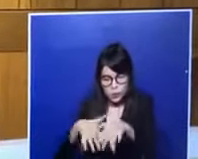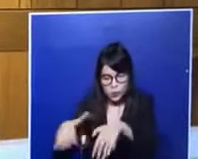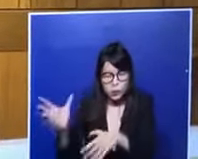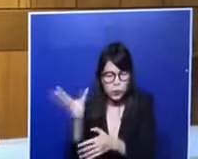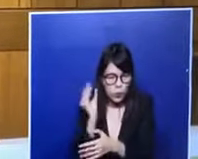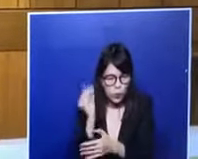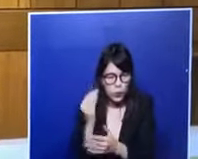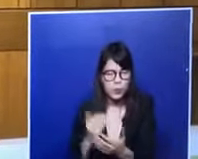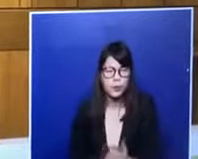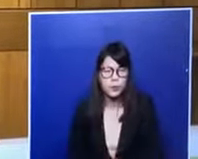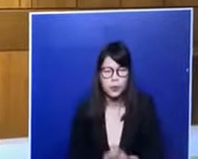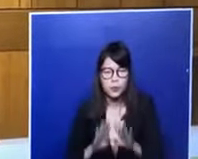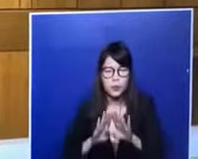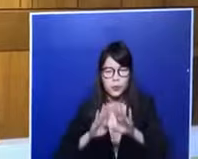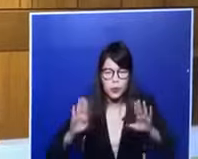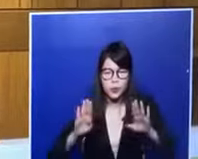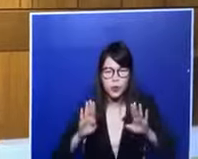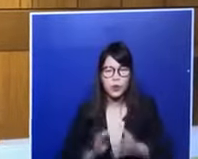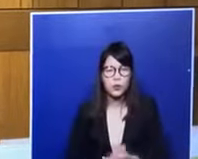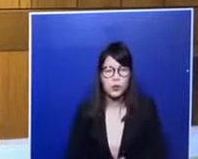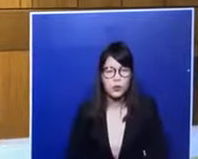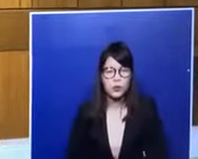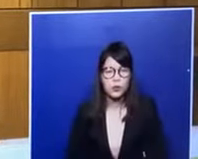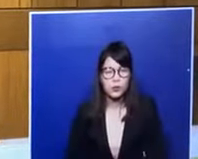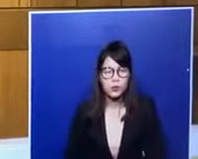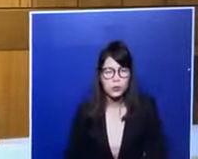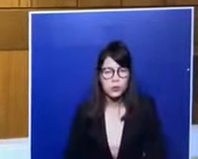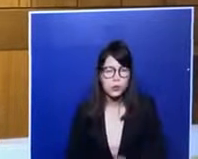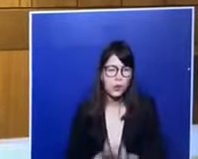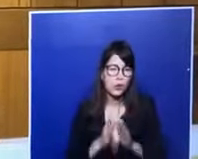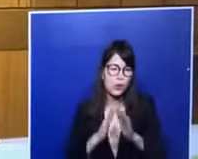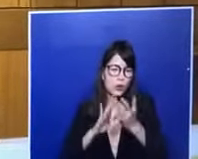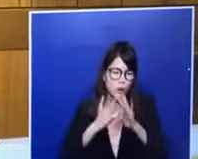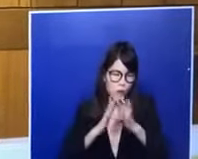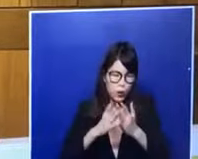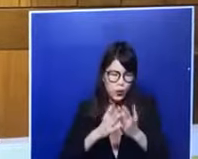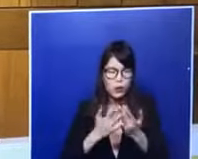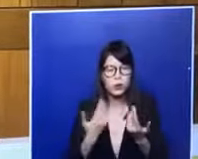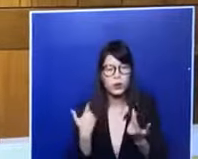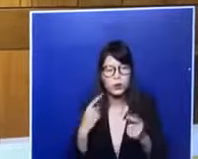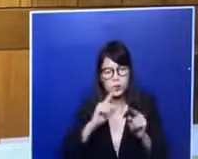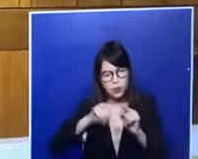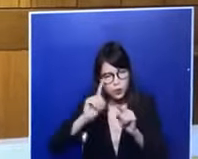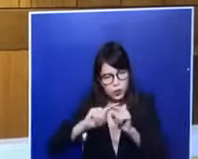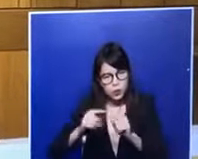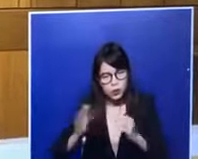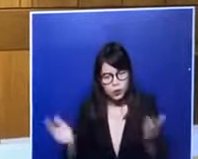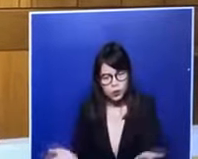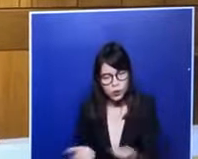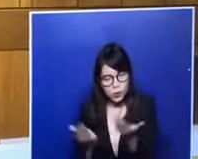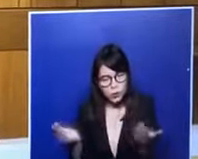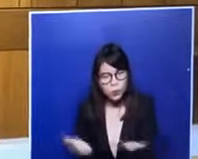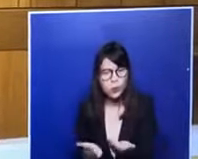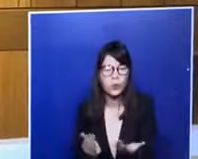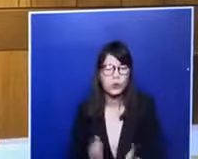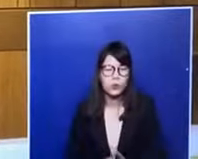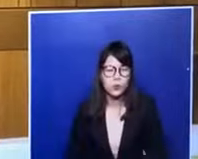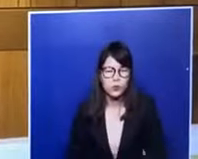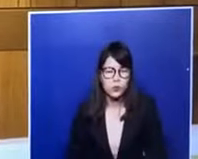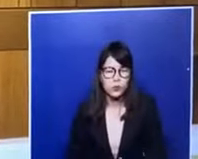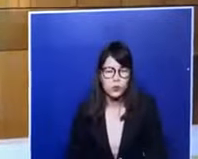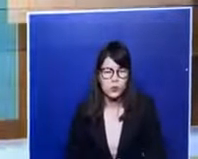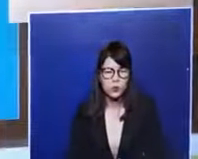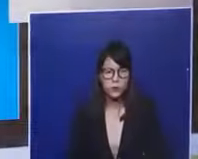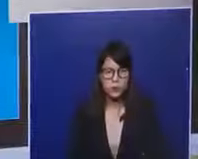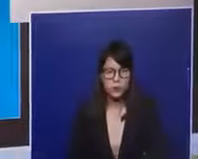าน Open Government Data ทางช่องทางออนไลน์และสนับสนุนการดำเนินการด้านรัฐบาลดิจิทัลการสนับสนุน